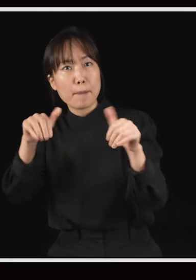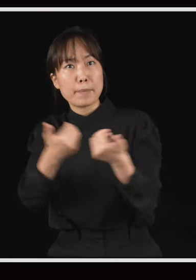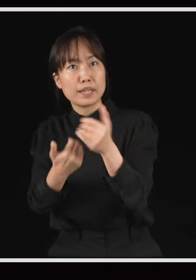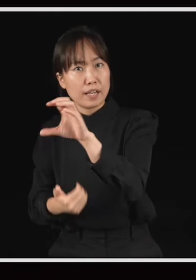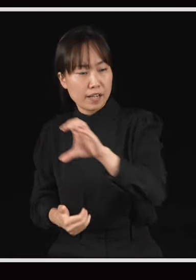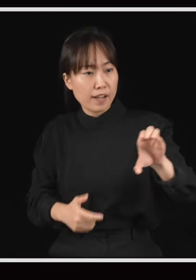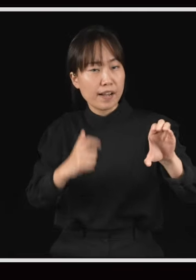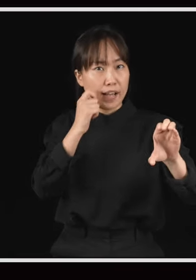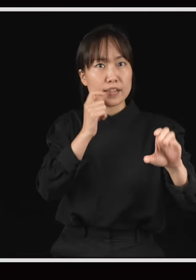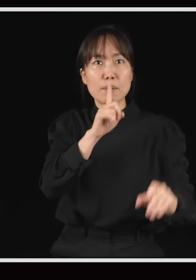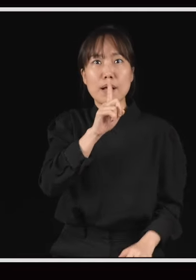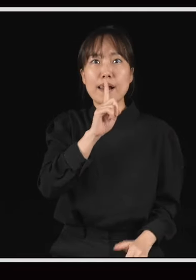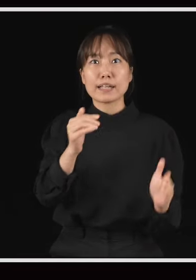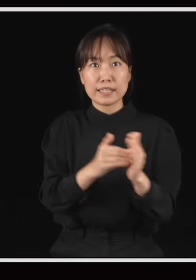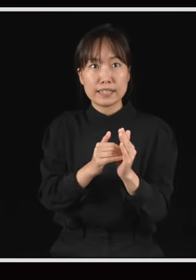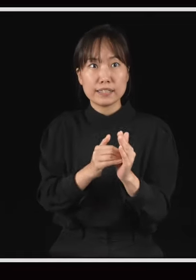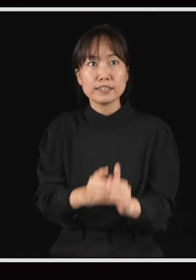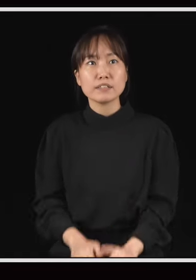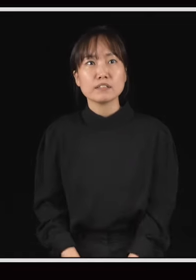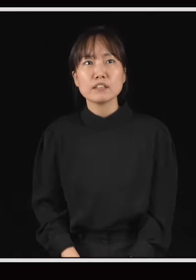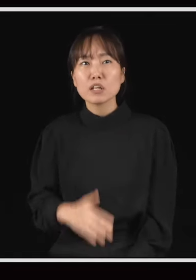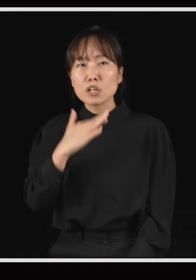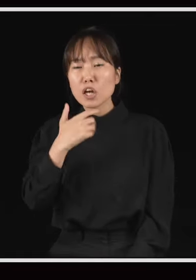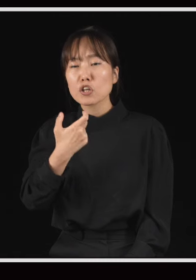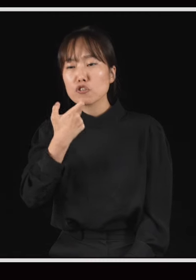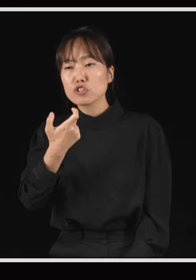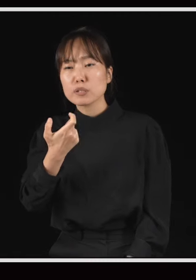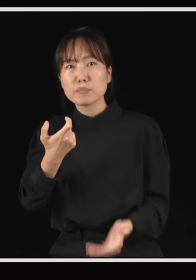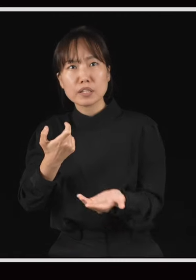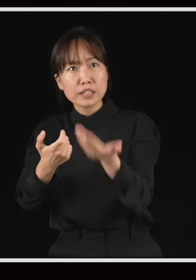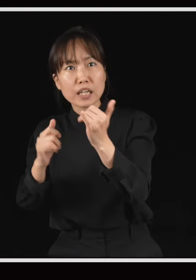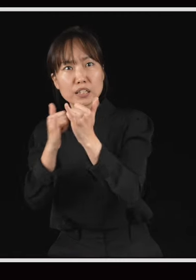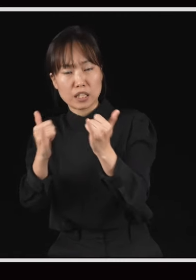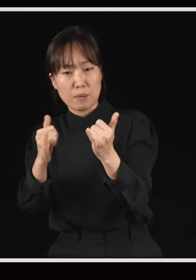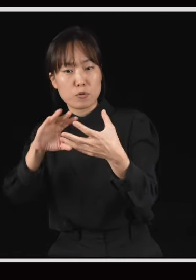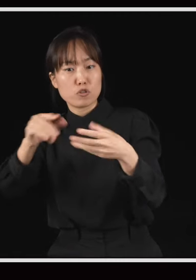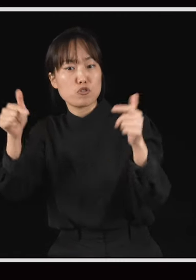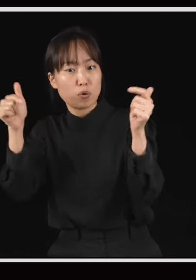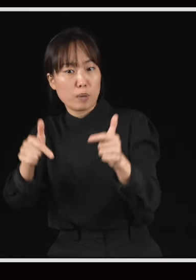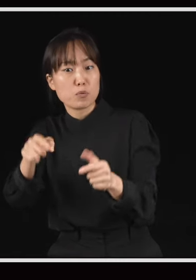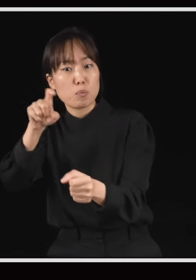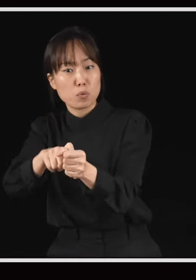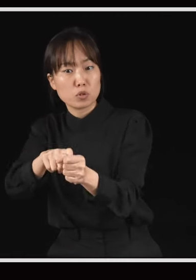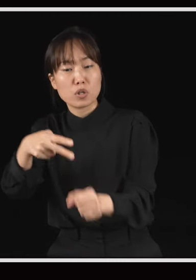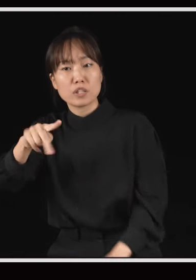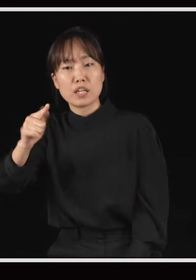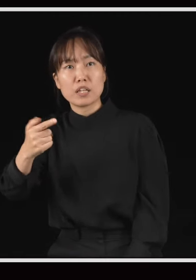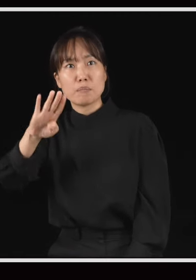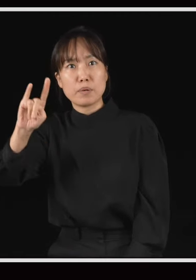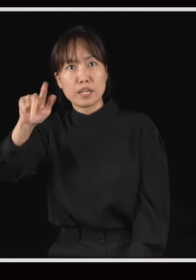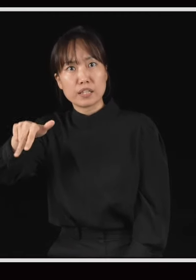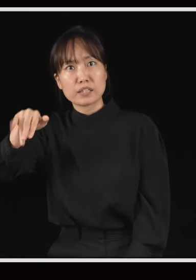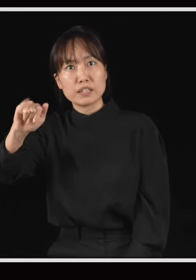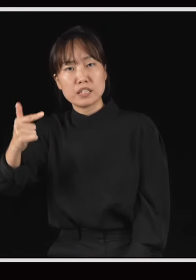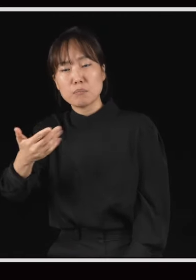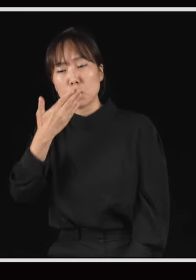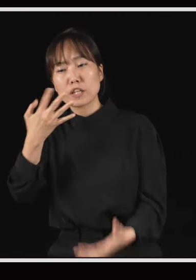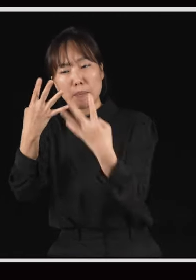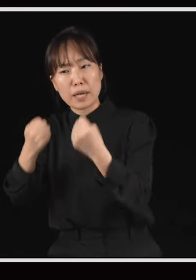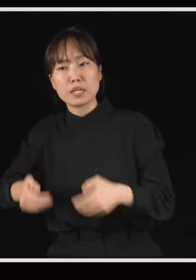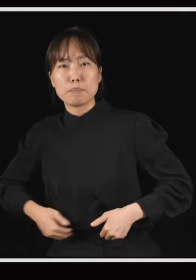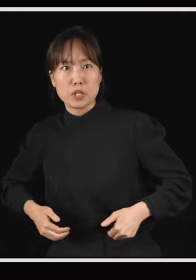적용하면 안 된다고 말씀드렸어요. 60대 이후에 근감소증 예방해야 되는 경우에는 고단백 시기가 필요합니다. 이건 사실이에요.